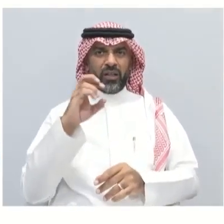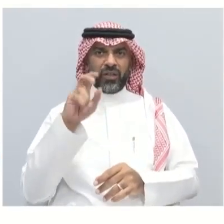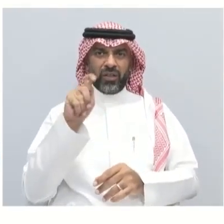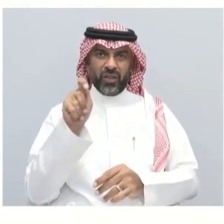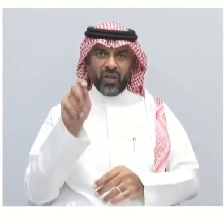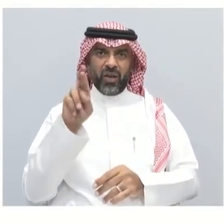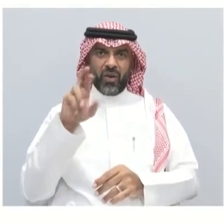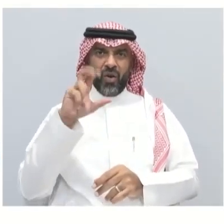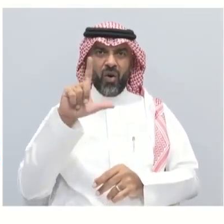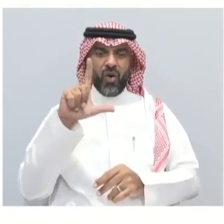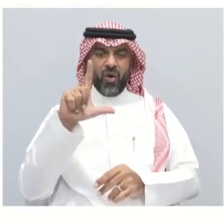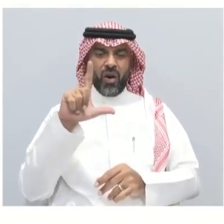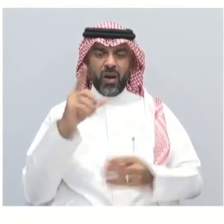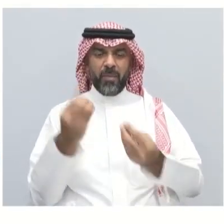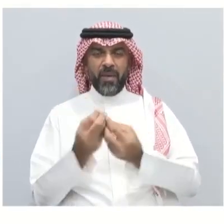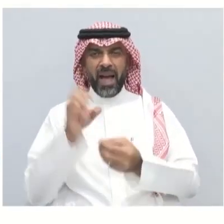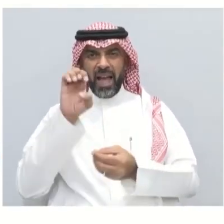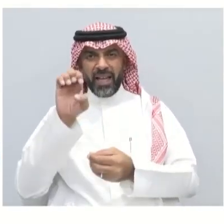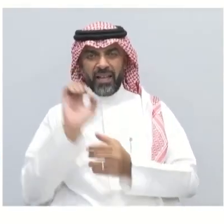والاي والمحاذاة